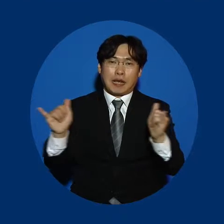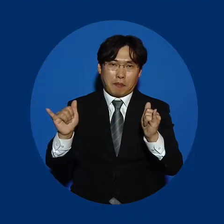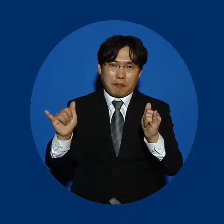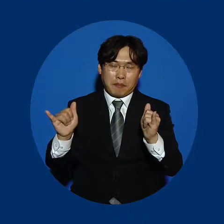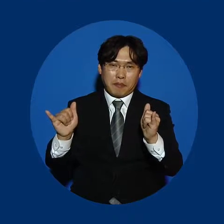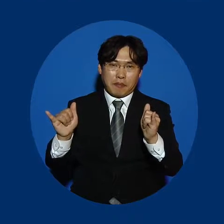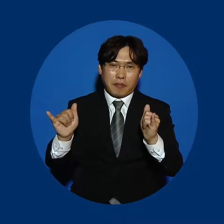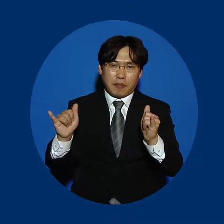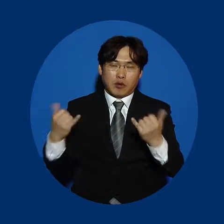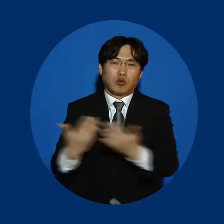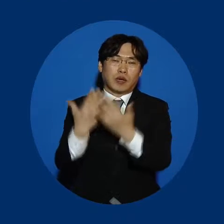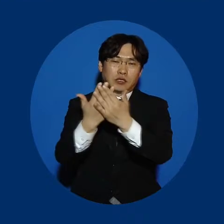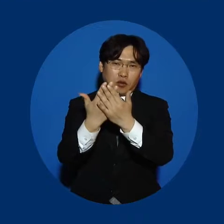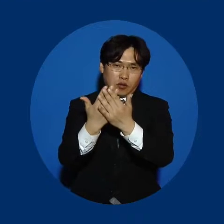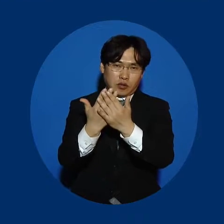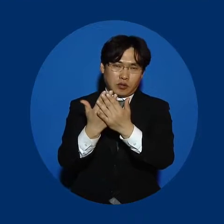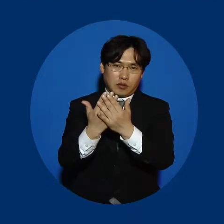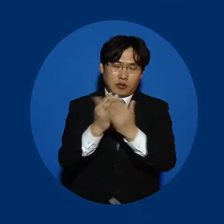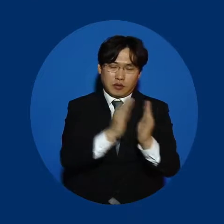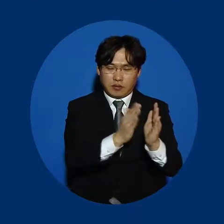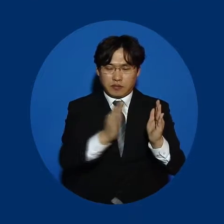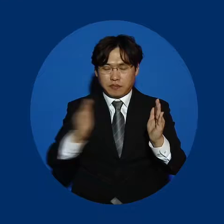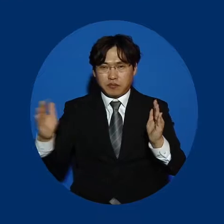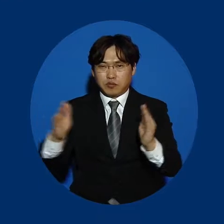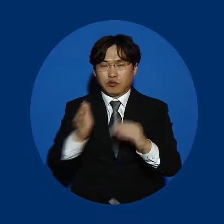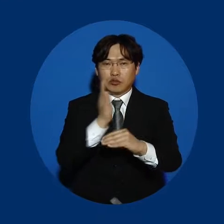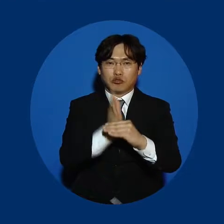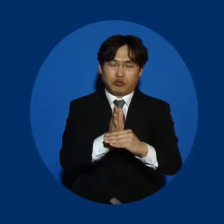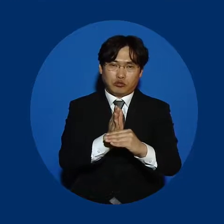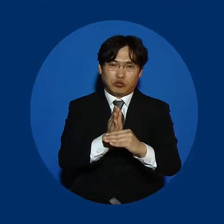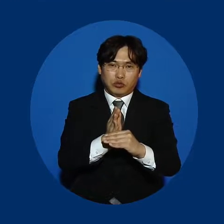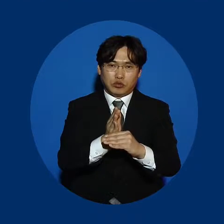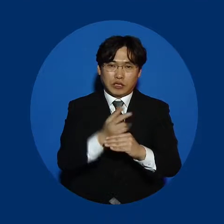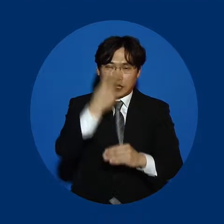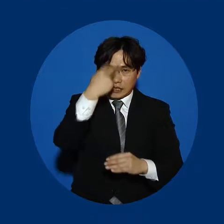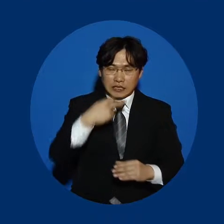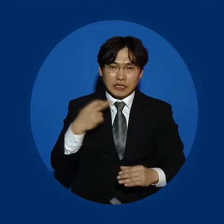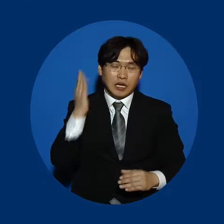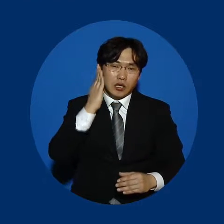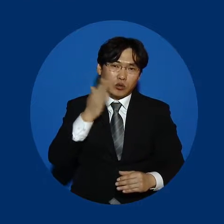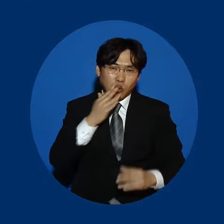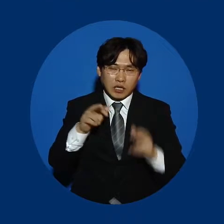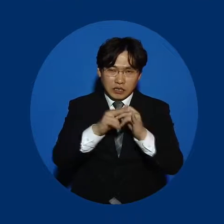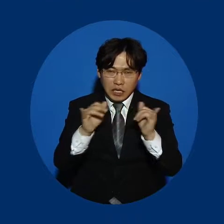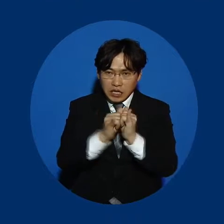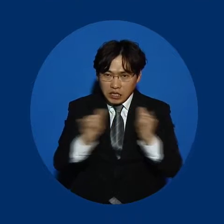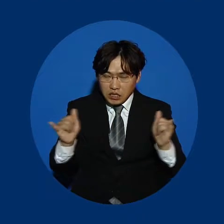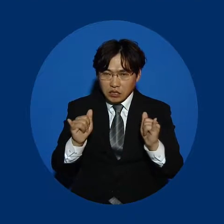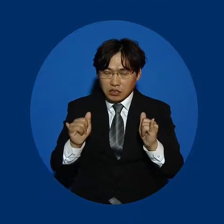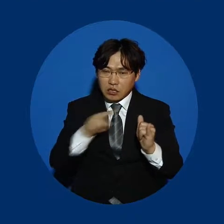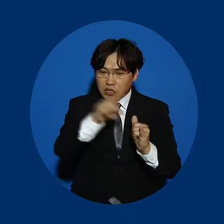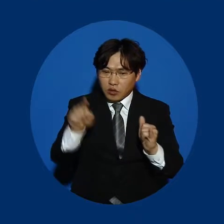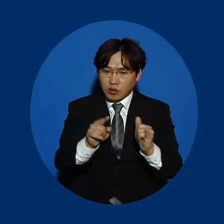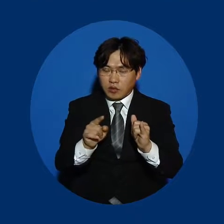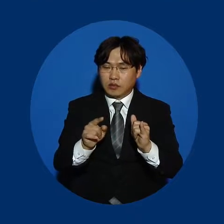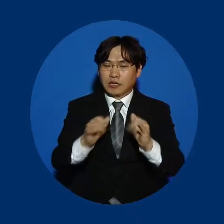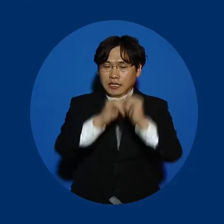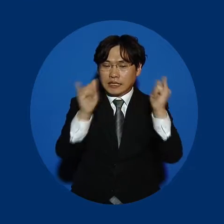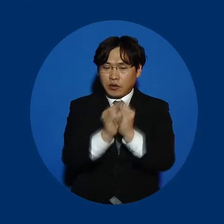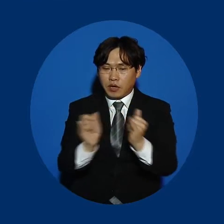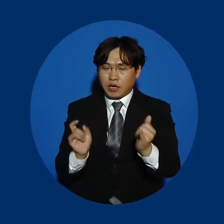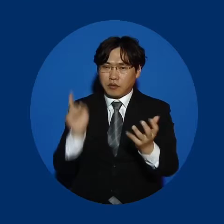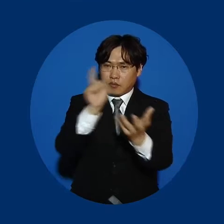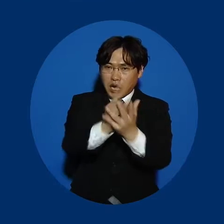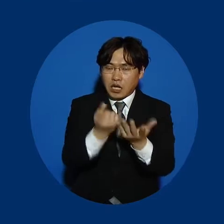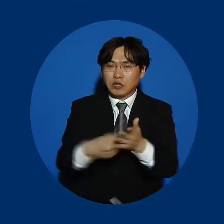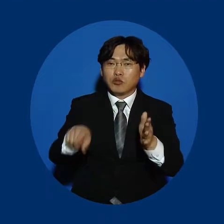사회예요. 통하는 사회인데 이런 사회에서 장애인들이 특히 감각장애인들 소외를 받지 않으면 어떻게 해야 되냐라는 고민들이 좀 깊게 갖고